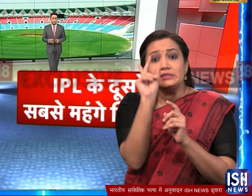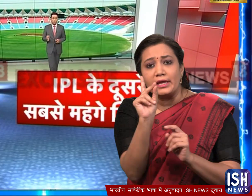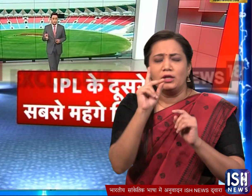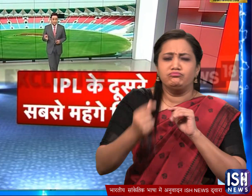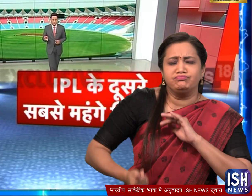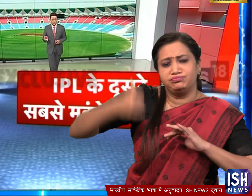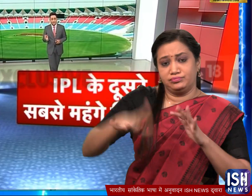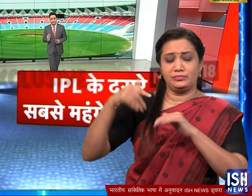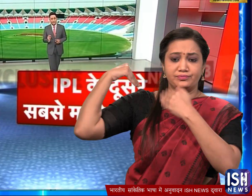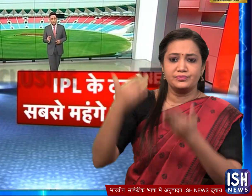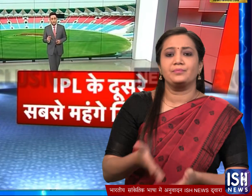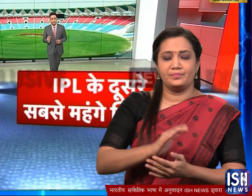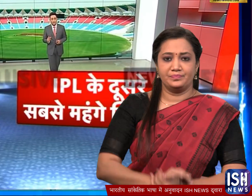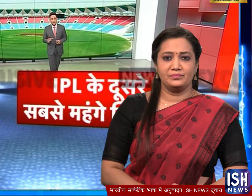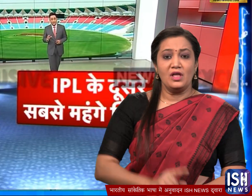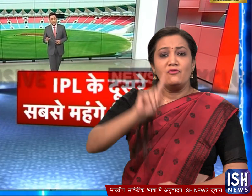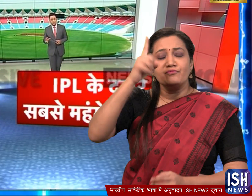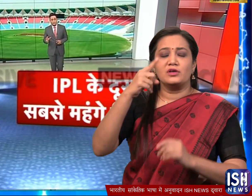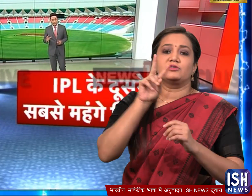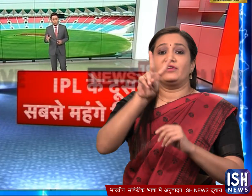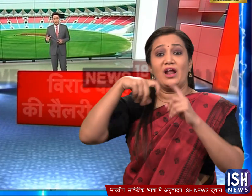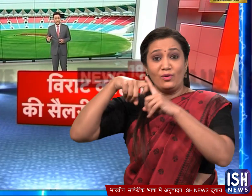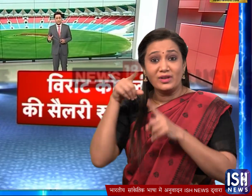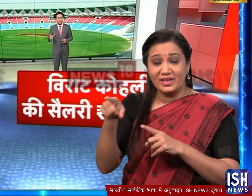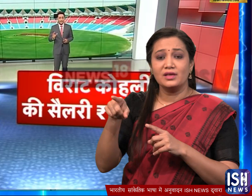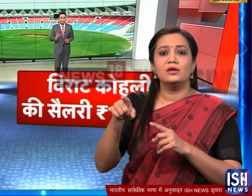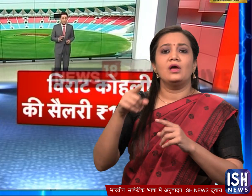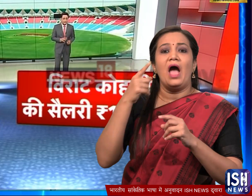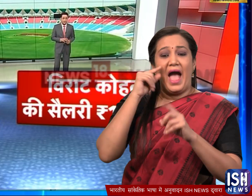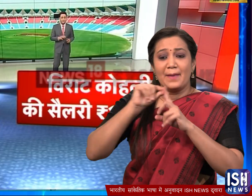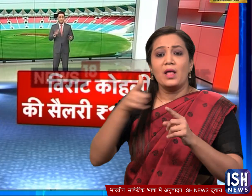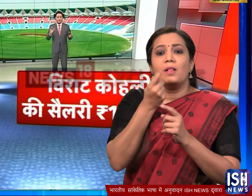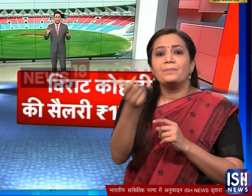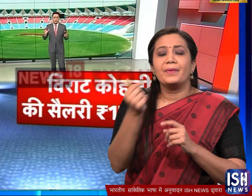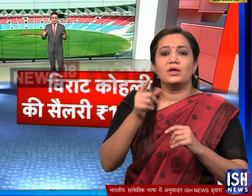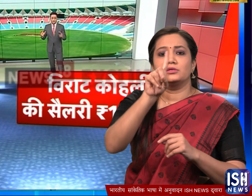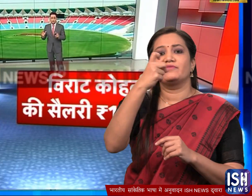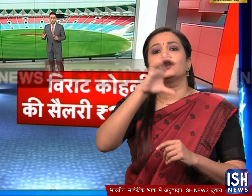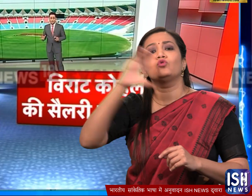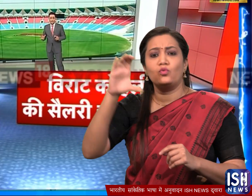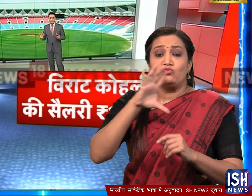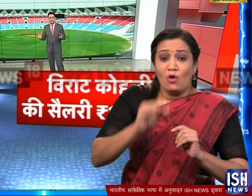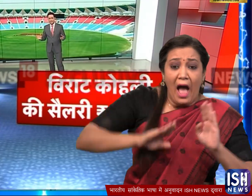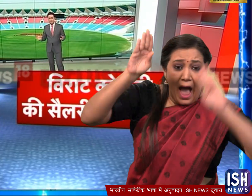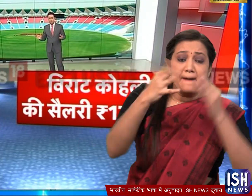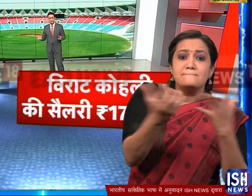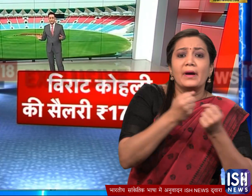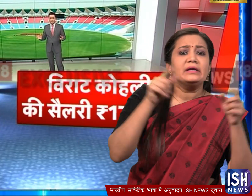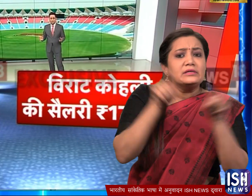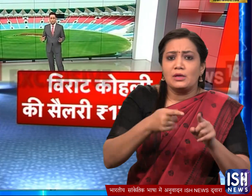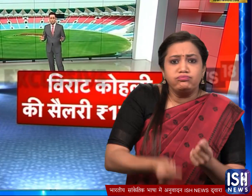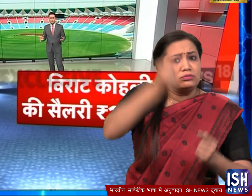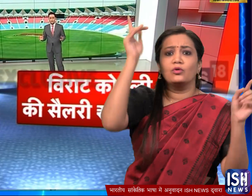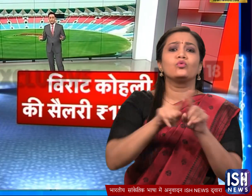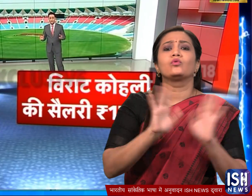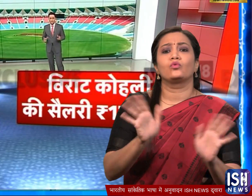तक के दूसरे सबसे महंगे खिलाड़ी होंगे। पहला नंबर विराट कोहली का है, जिनकी आईपीएल में सैलरी 17 करोड़ रुपए है। हालांकि नीलामी में उनके लिए